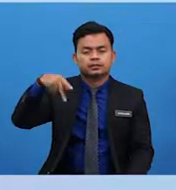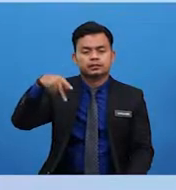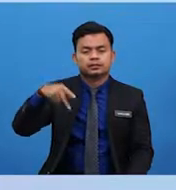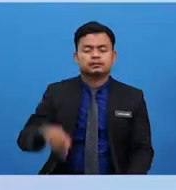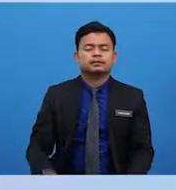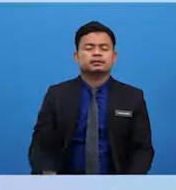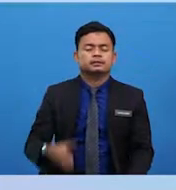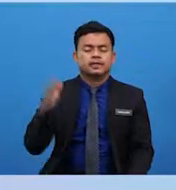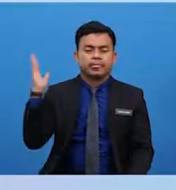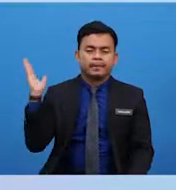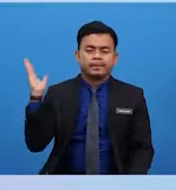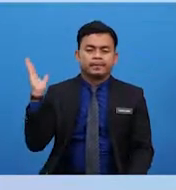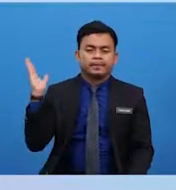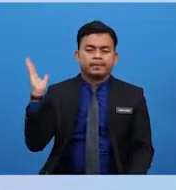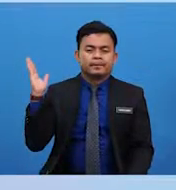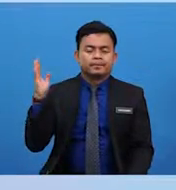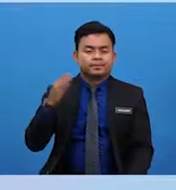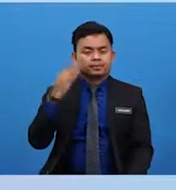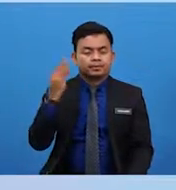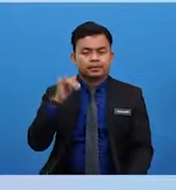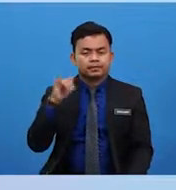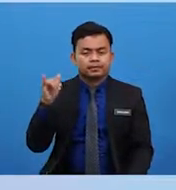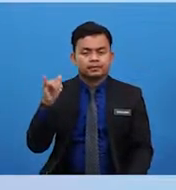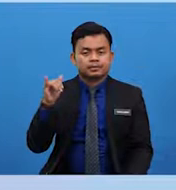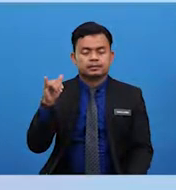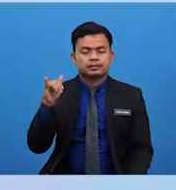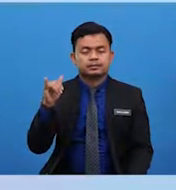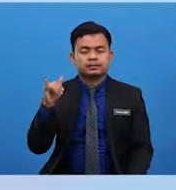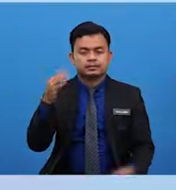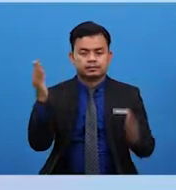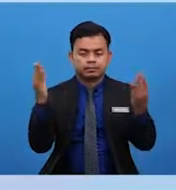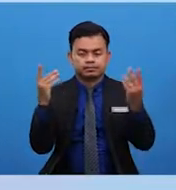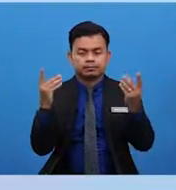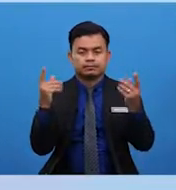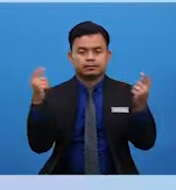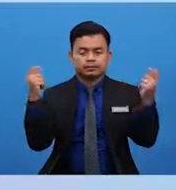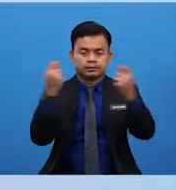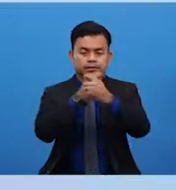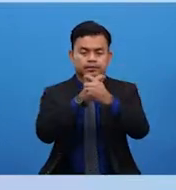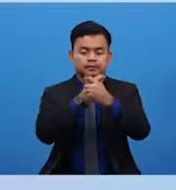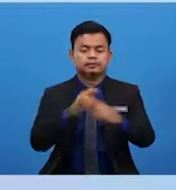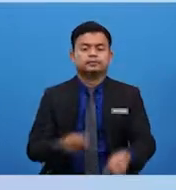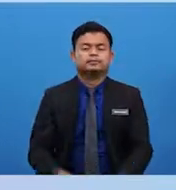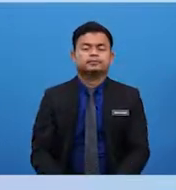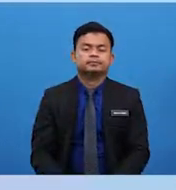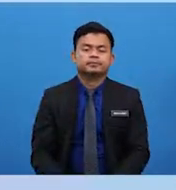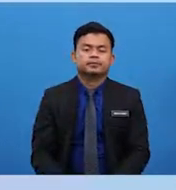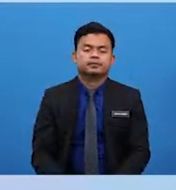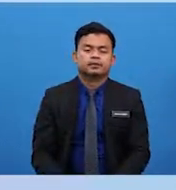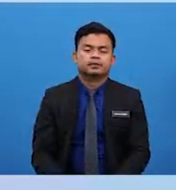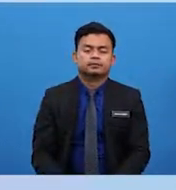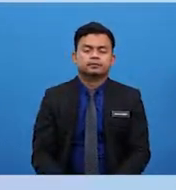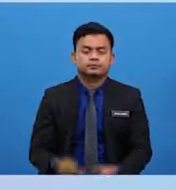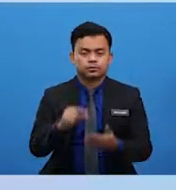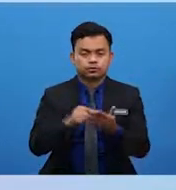berhadapan atau bertentangan dalam roda warna kampret Zaki tidak tahu bahwa IRC ada warna